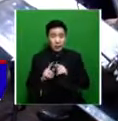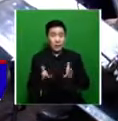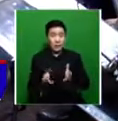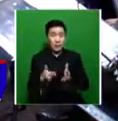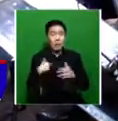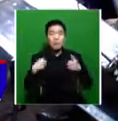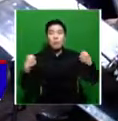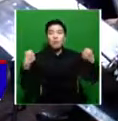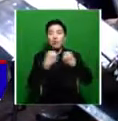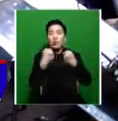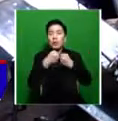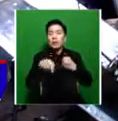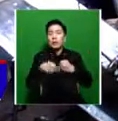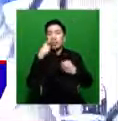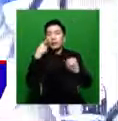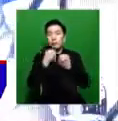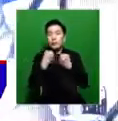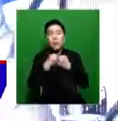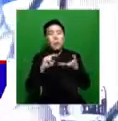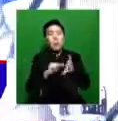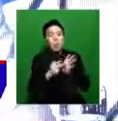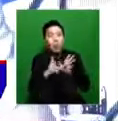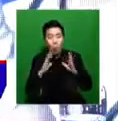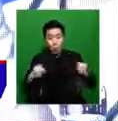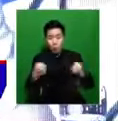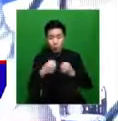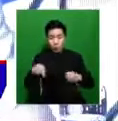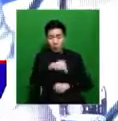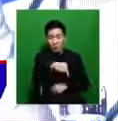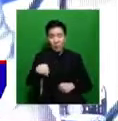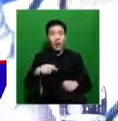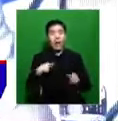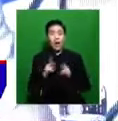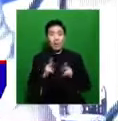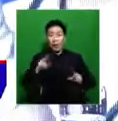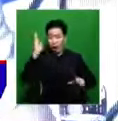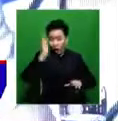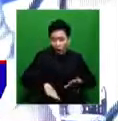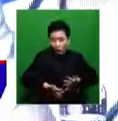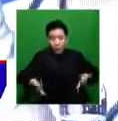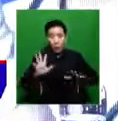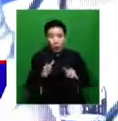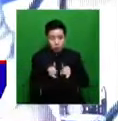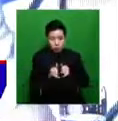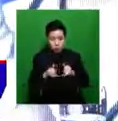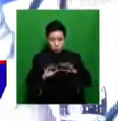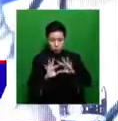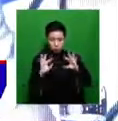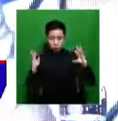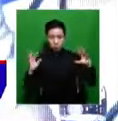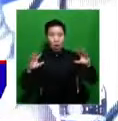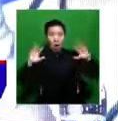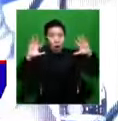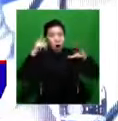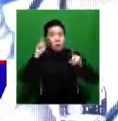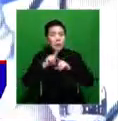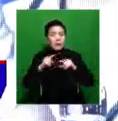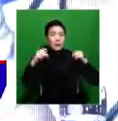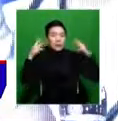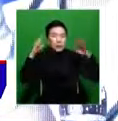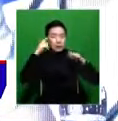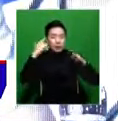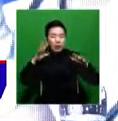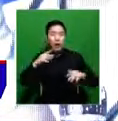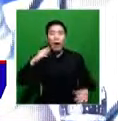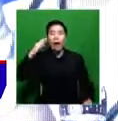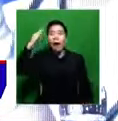ที่มวยเนี่ยการติดนี่ไม่ใช่เฉพาะนักมวยกรรมการหรือคนที่อยู่รอบข้างเวทีคนเชียร์นะครับสภาพอากาศ